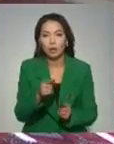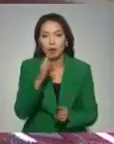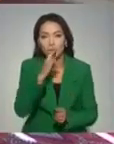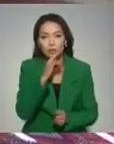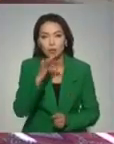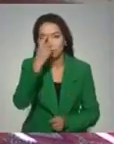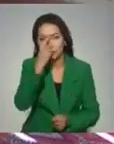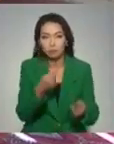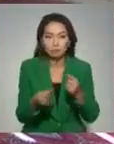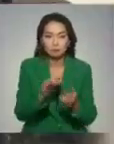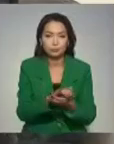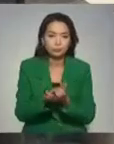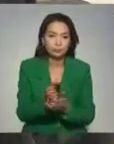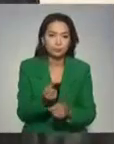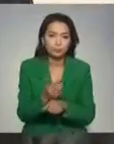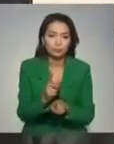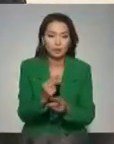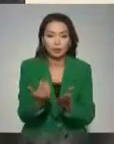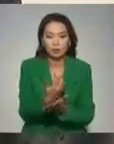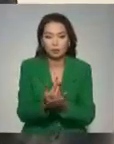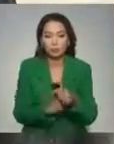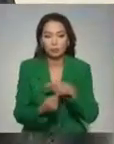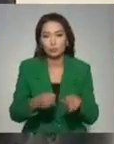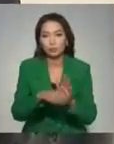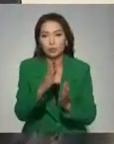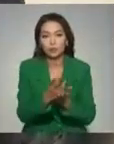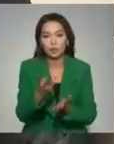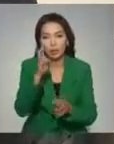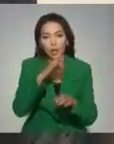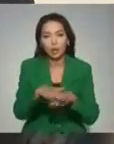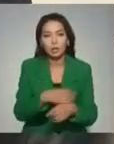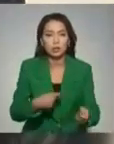жан-жақты ынтымақтастық орнатып, біраз табысқа қол жеткізді. Екі ел арасындағы сауда